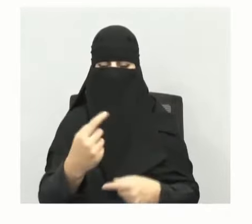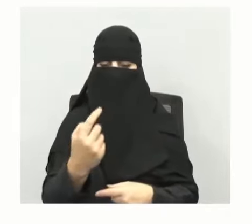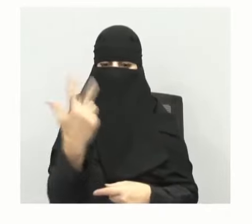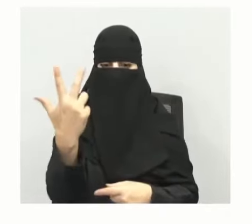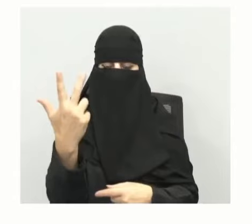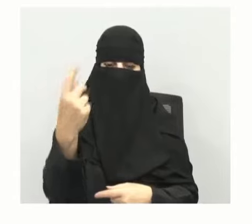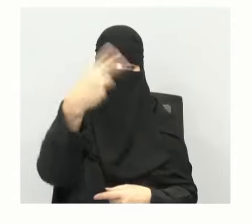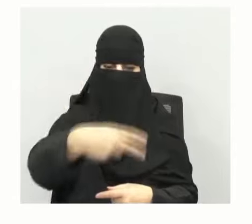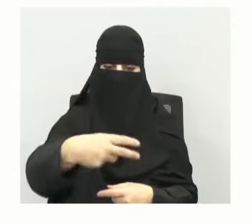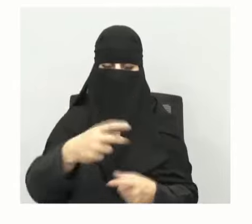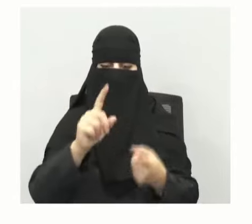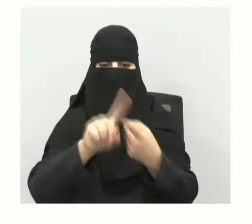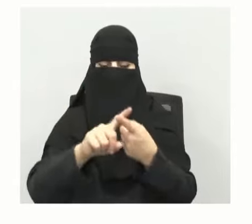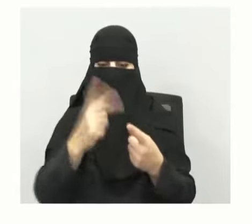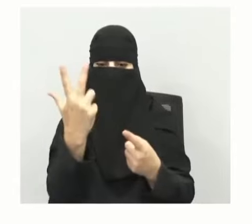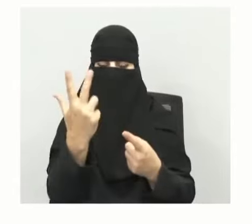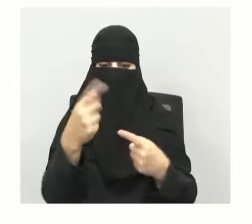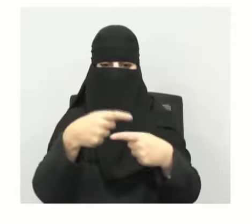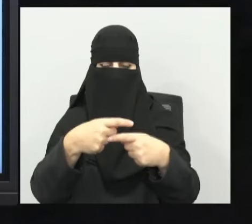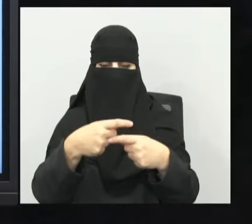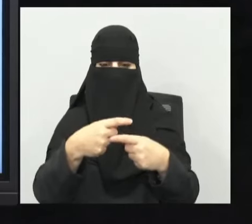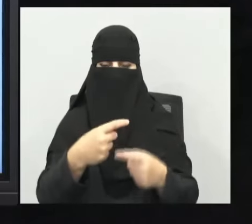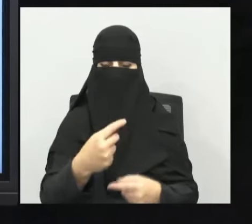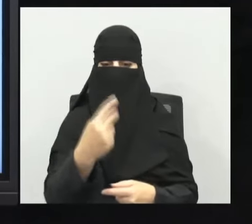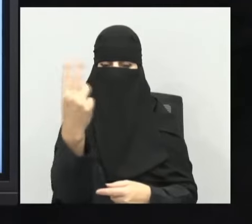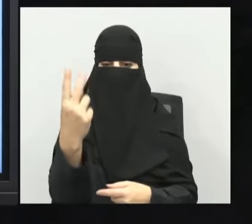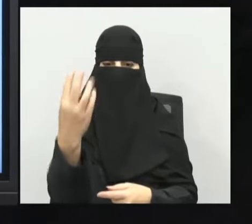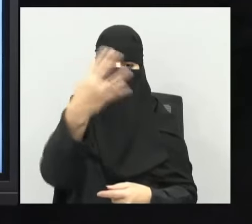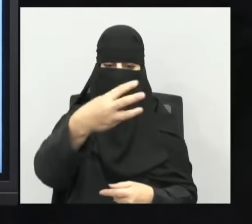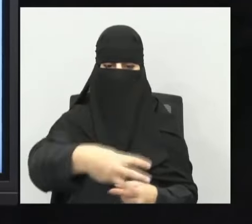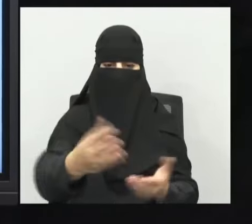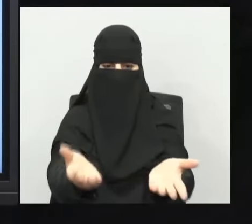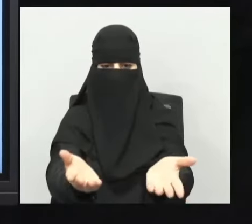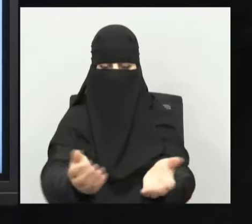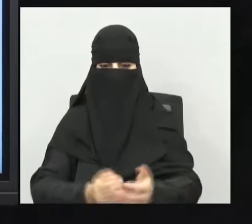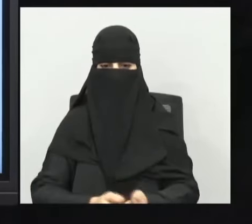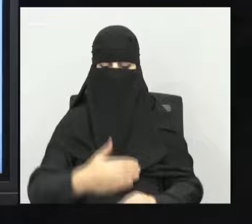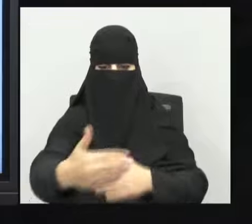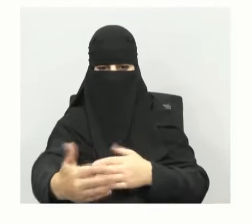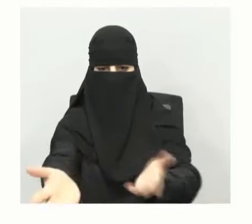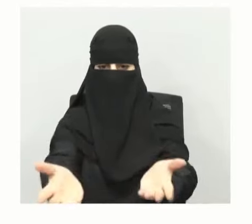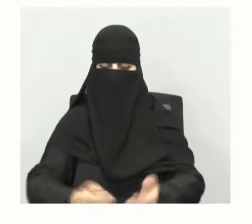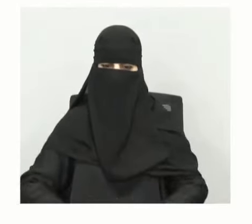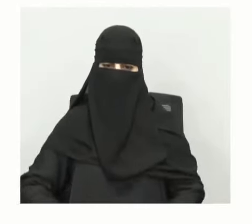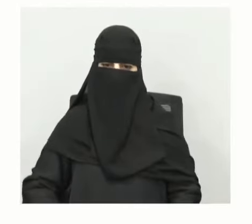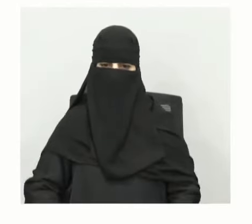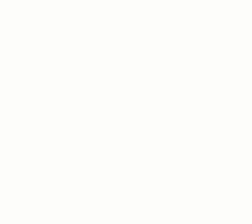28 واذا ضربته في الثمانيه اعطاني ناتج اثنين تفضلوا يا مبدعين الوقت معكم